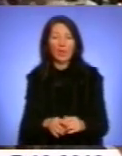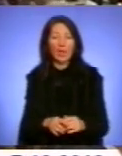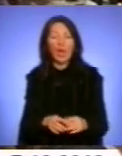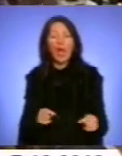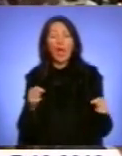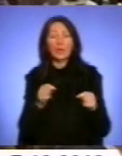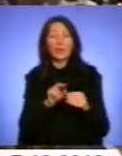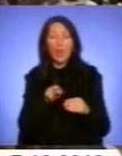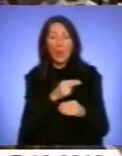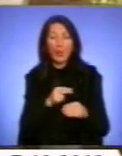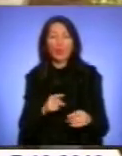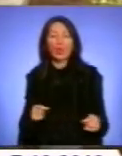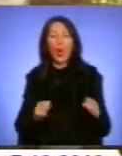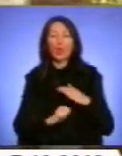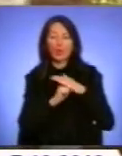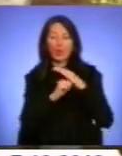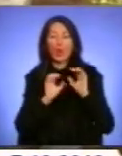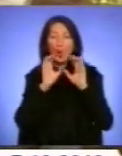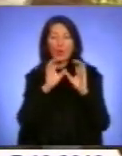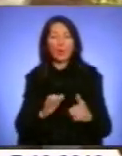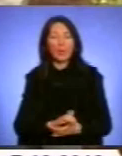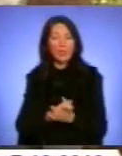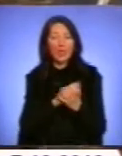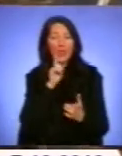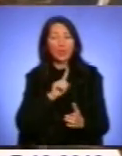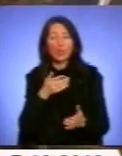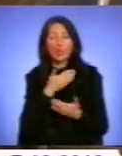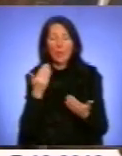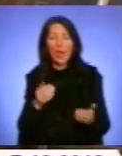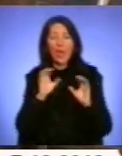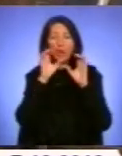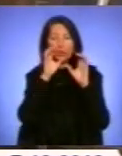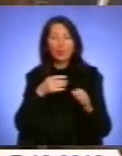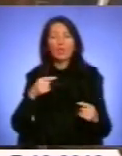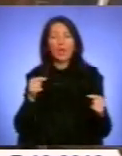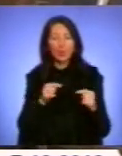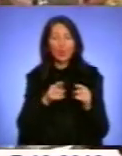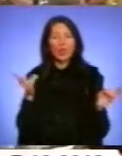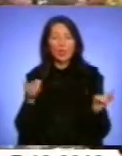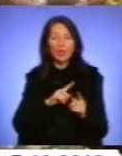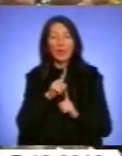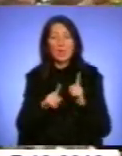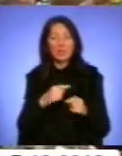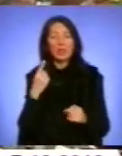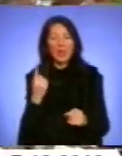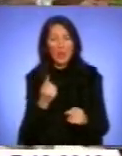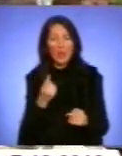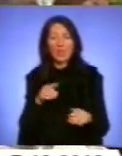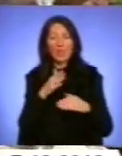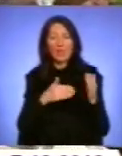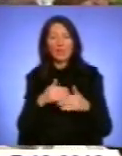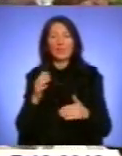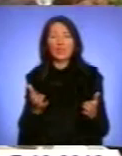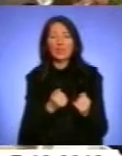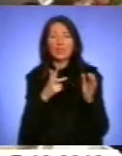Конкретних поправок до основного закону асамблея поки що немає, однак знає, що Конституція точно потребує змін. Найперше фахівці взялися за